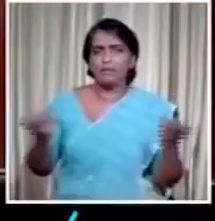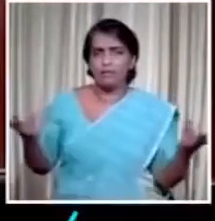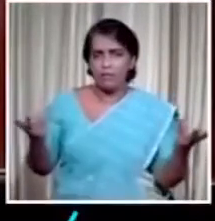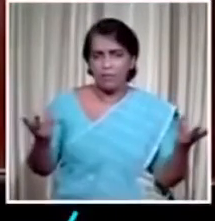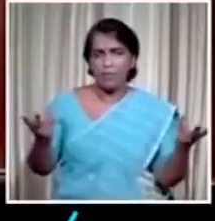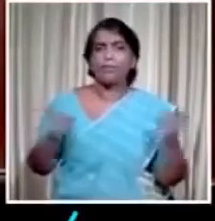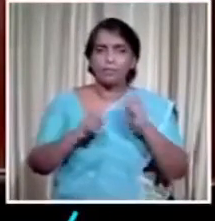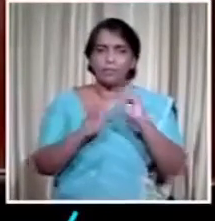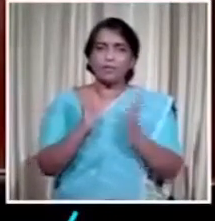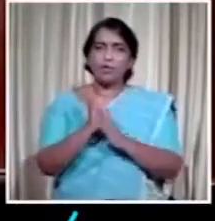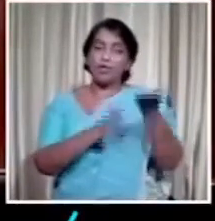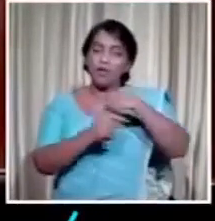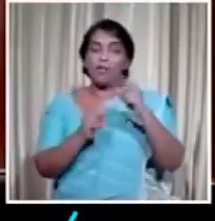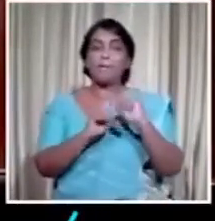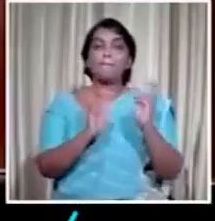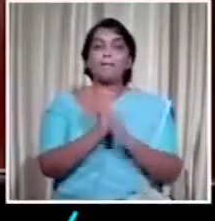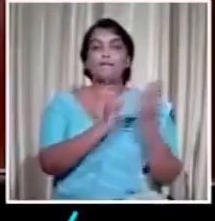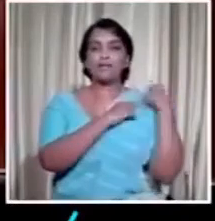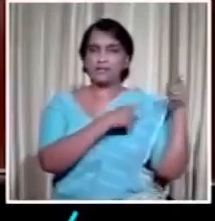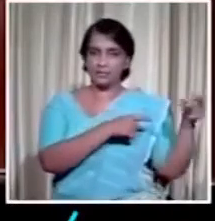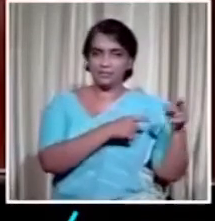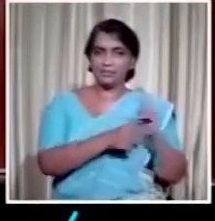වශයෙන්ම අග්‍රාමාත්‍යතුමා සියල්ලටම වග කියන්න ඕන. වග